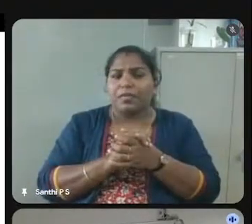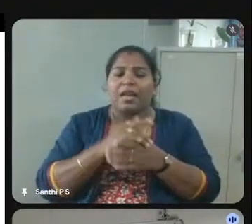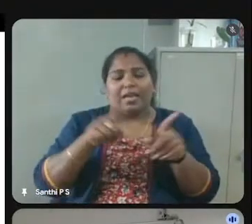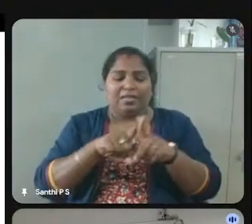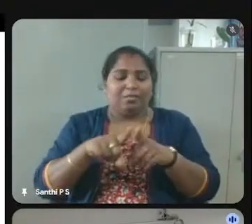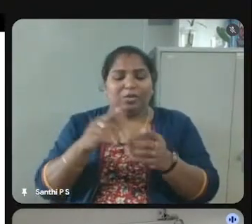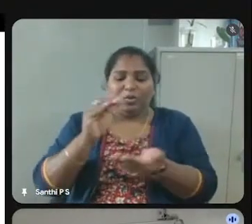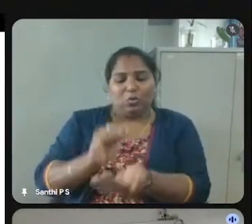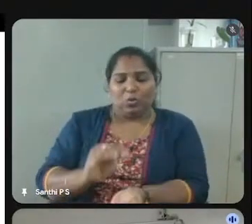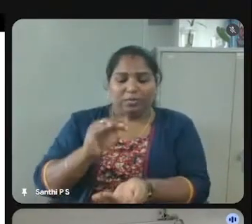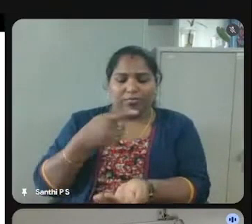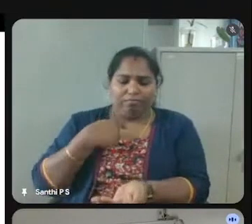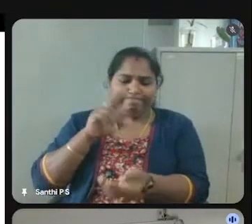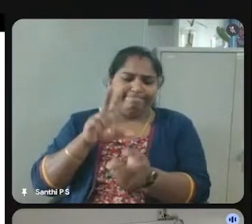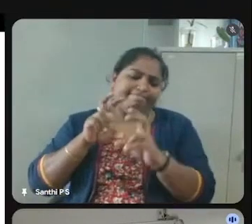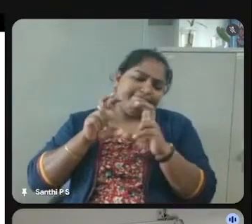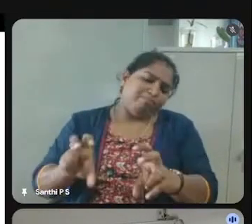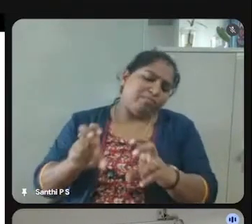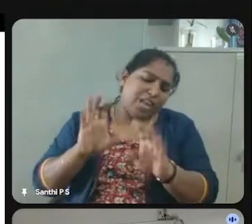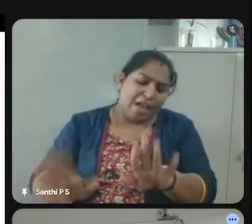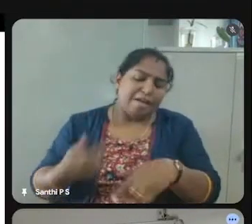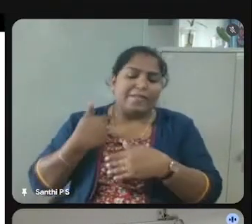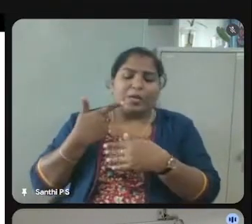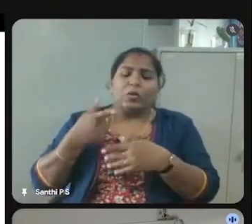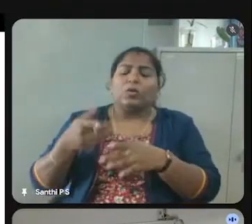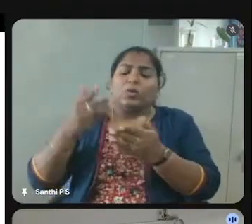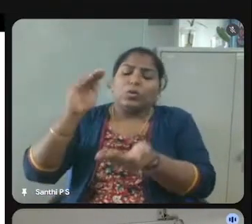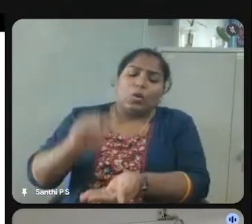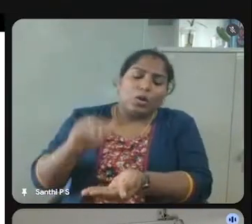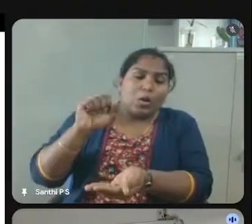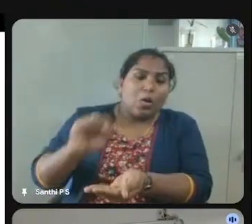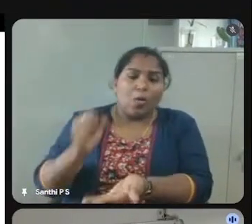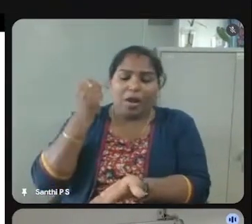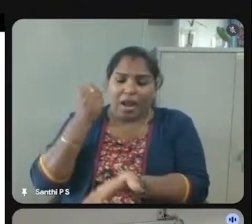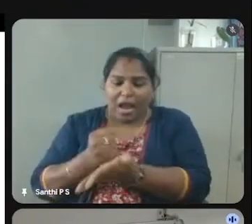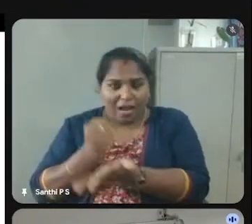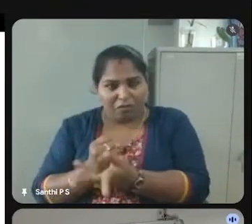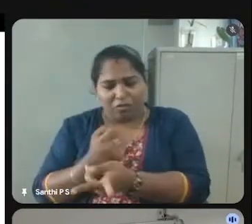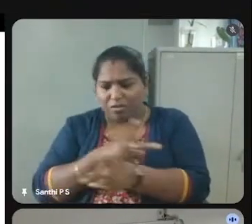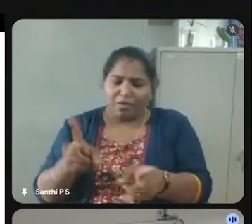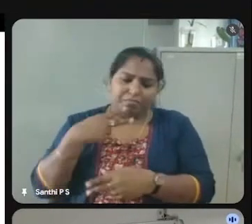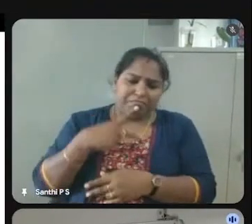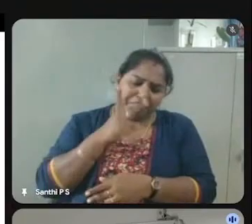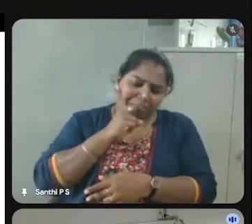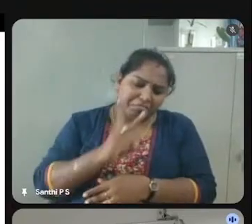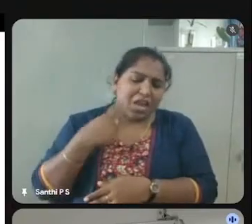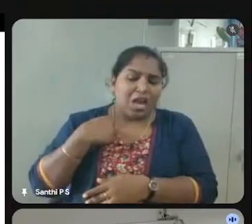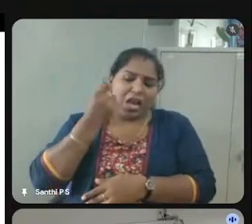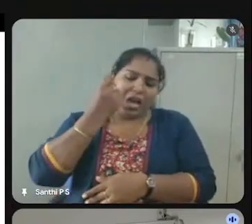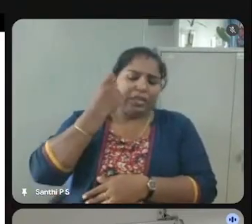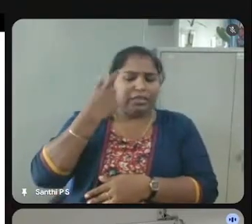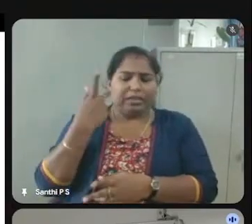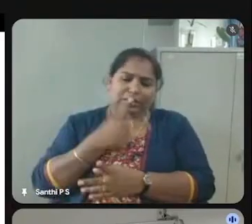രക്ഷാകർതൃത്വത്തിനിടയിൽ, കുട്ടിയെ നമ്മൾ നോക്കുന്നതിനിടയിൽ കുട്ടിയുടെ ആവശ്യങ്ങൾ നമ്മൾ ചെയ്യുന്നു, കണ്ടു മനസ്സിലാക്കി ആവശ്യത്തിനുള്ള കാര്യങ്ങൾ